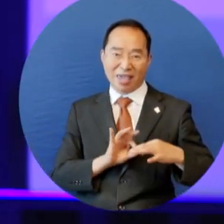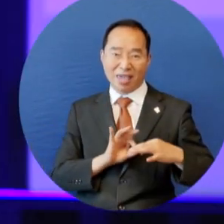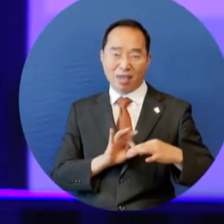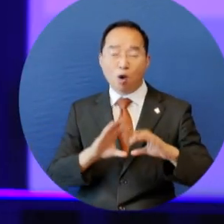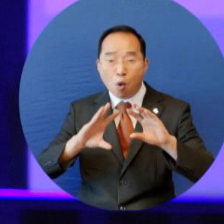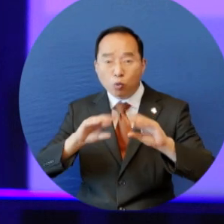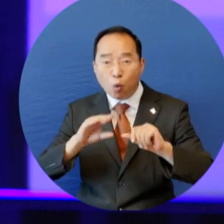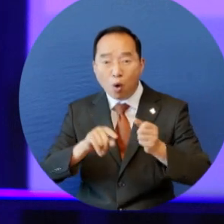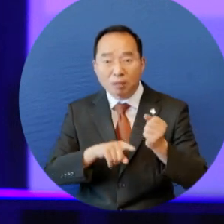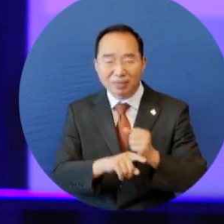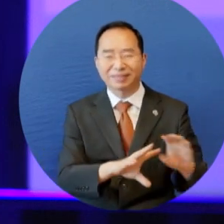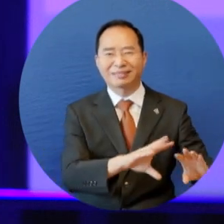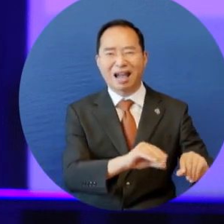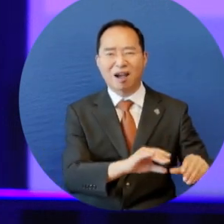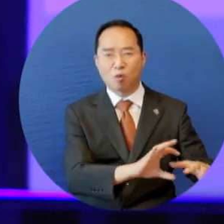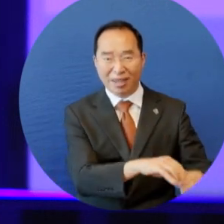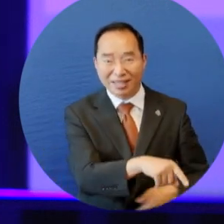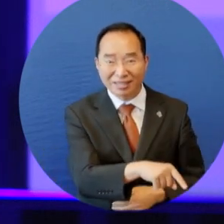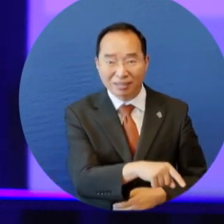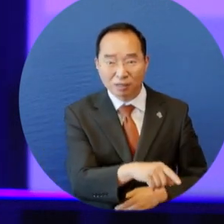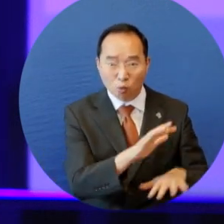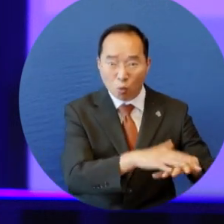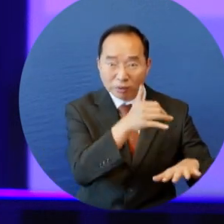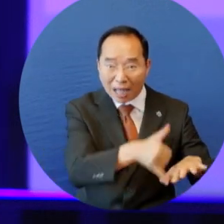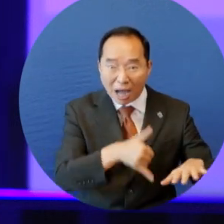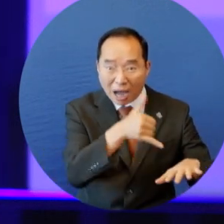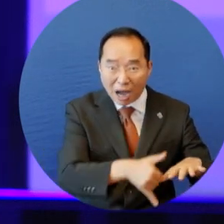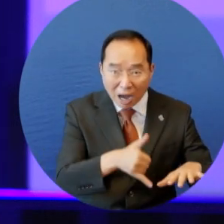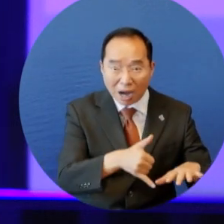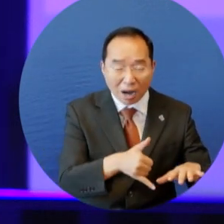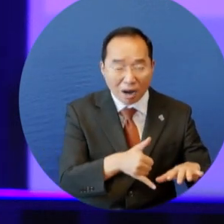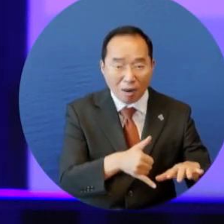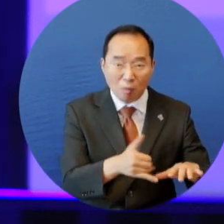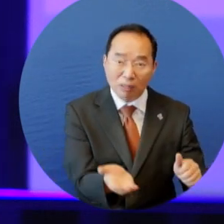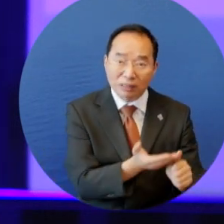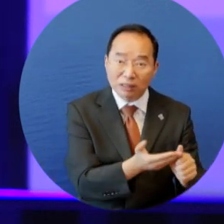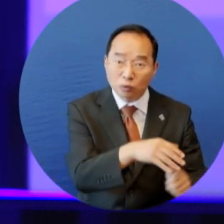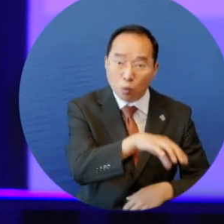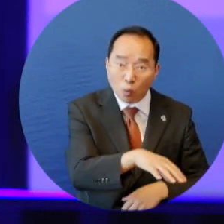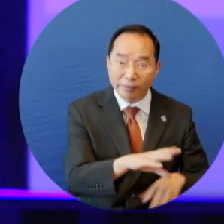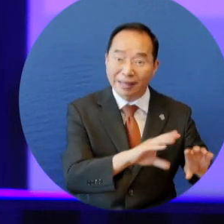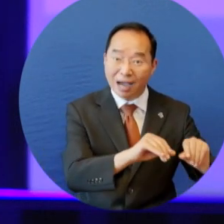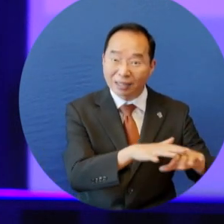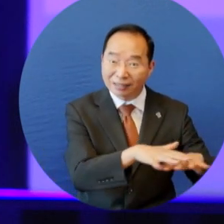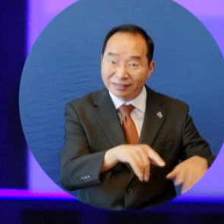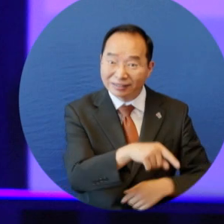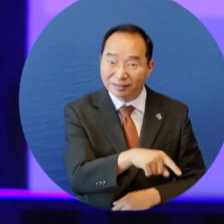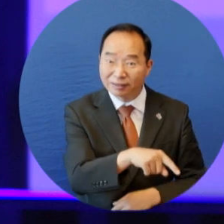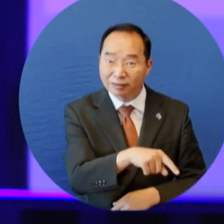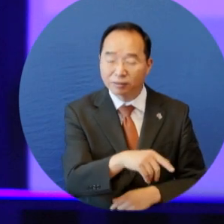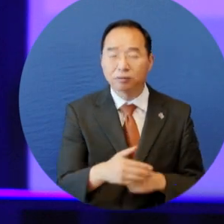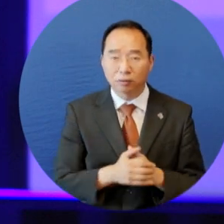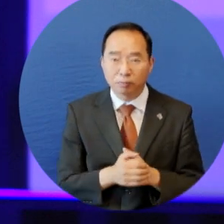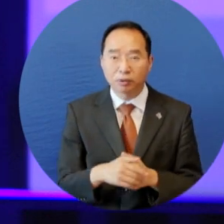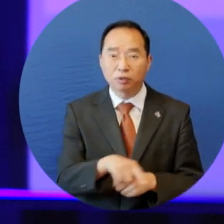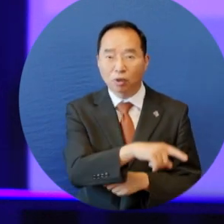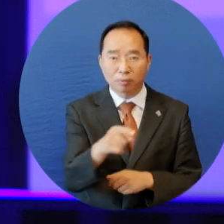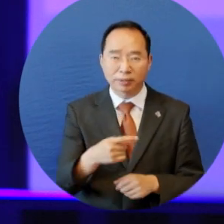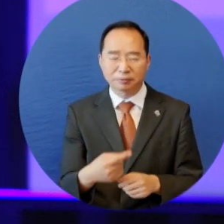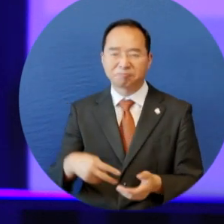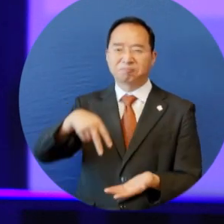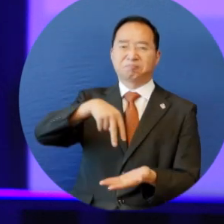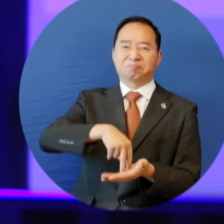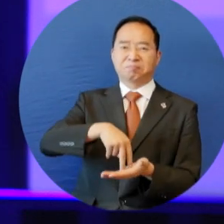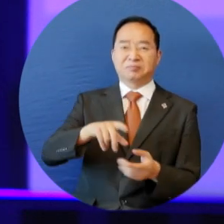것은 그야말로 땅의 에너지입니다. 땅은 우리가 농사를 짓고 모든 작물을 기르는 곳이기도 하고요.